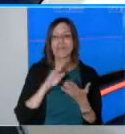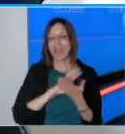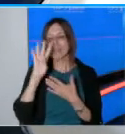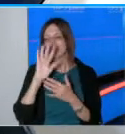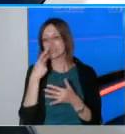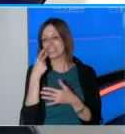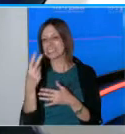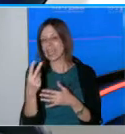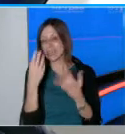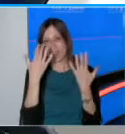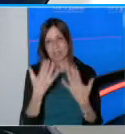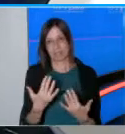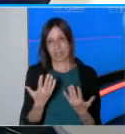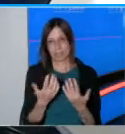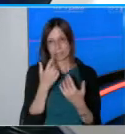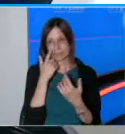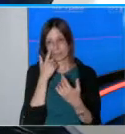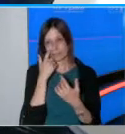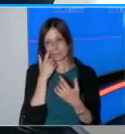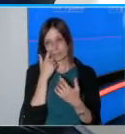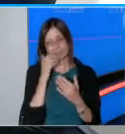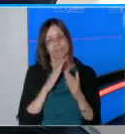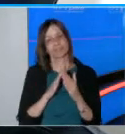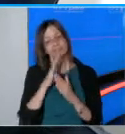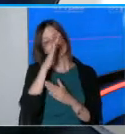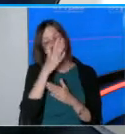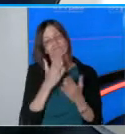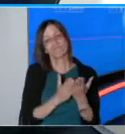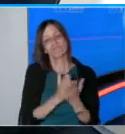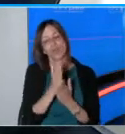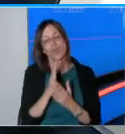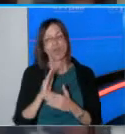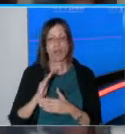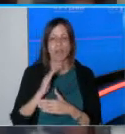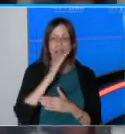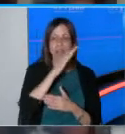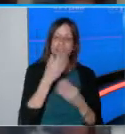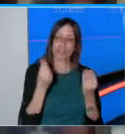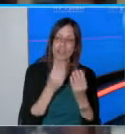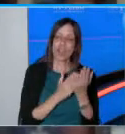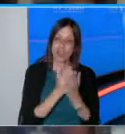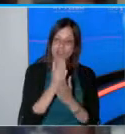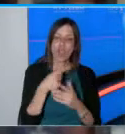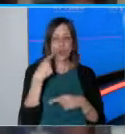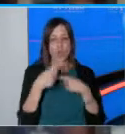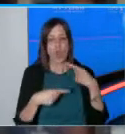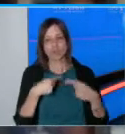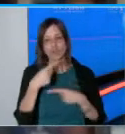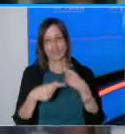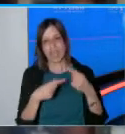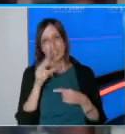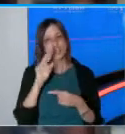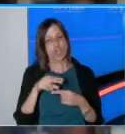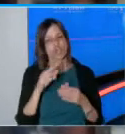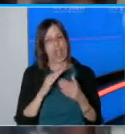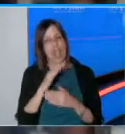אנחנו מסתכלים על המספרים? עלייה תלולה. הדבר הקבוע הוא שבכל שנה